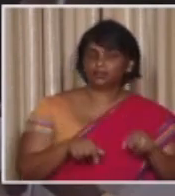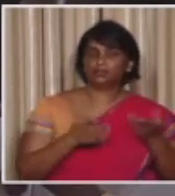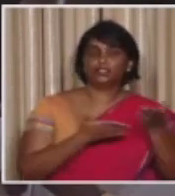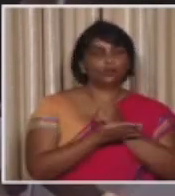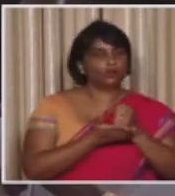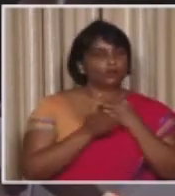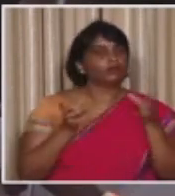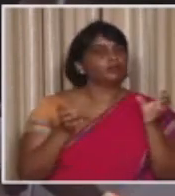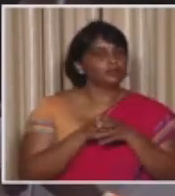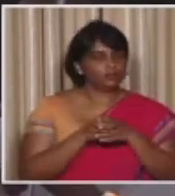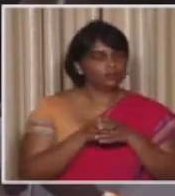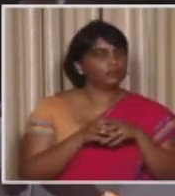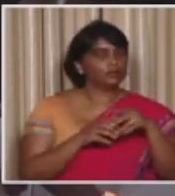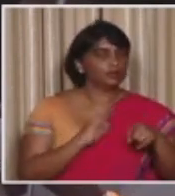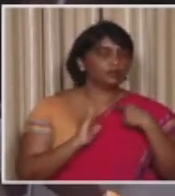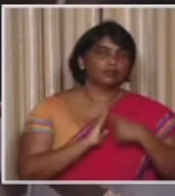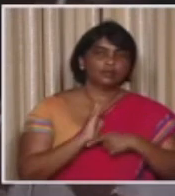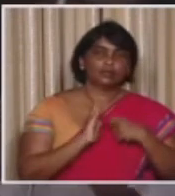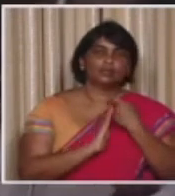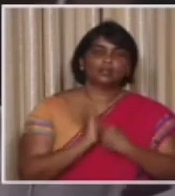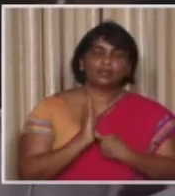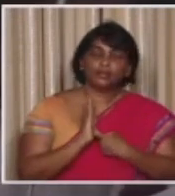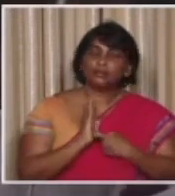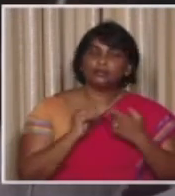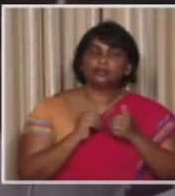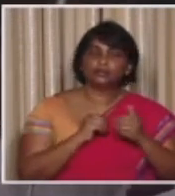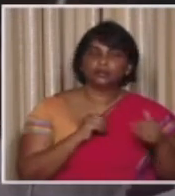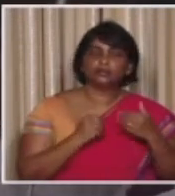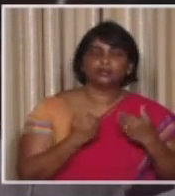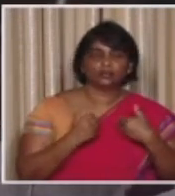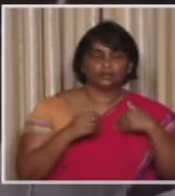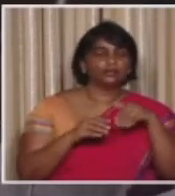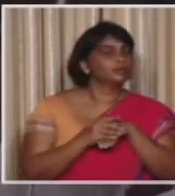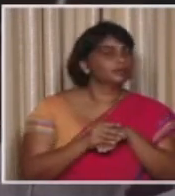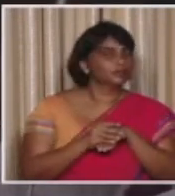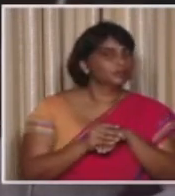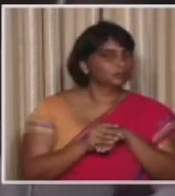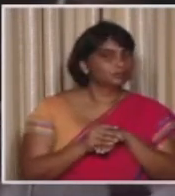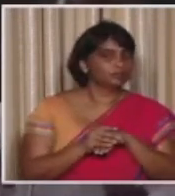ඔක්කොම එකට එක්කව වෙලා මේ අවශ්‍ය නීතිය ඒ කියන්නේ පාර්ලිමේන්තුවේ මුදල් වින් කිරීමේ බලය